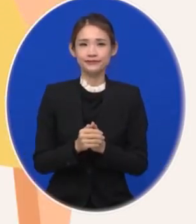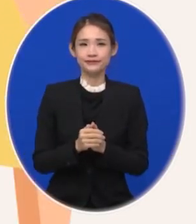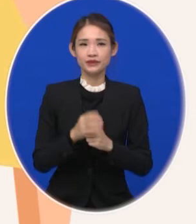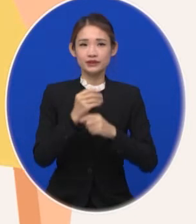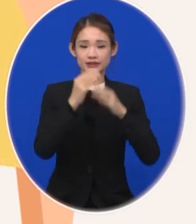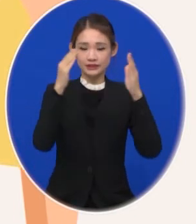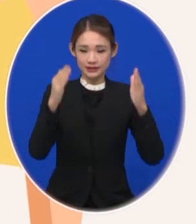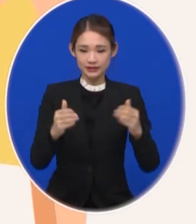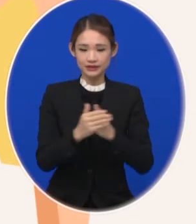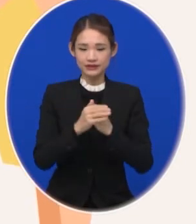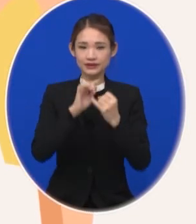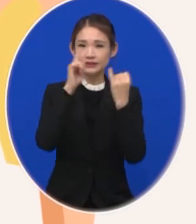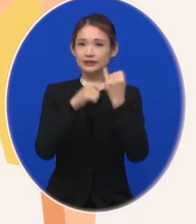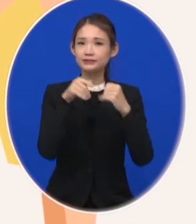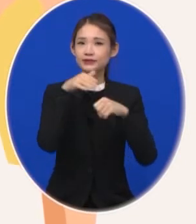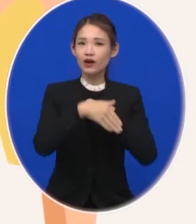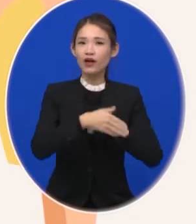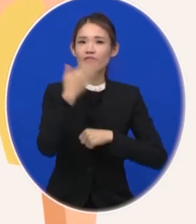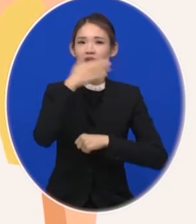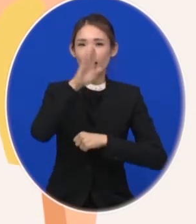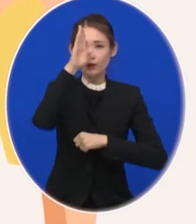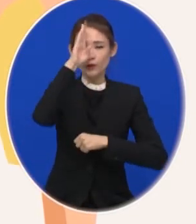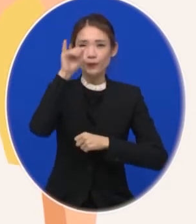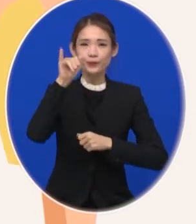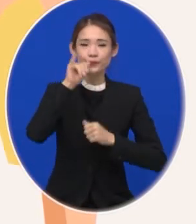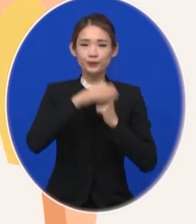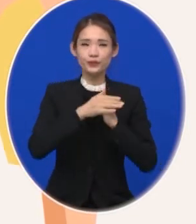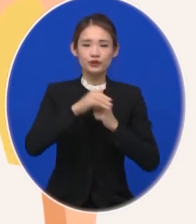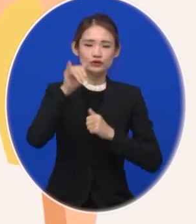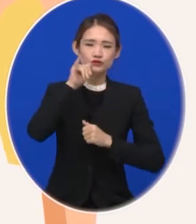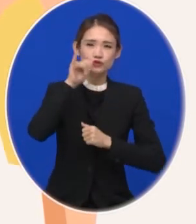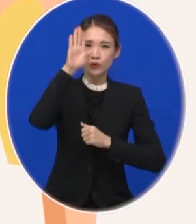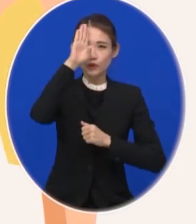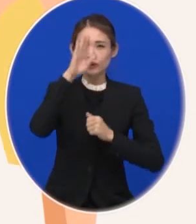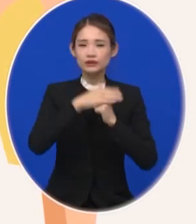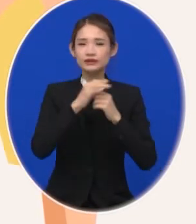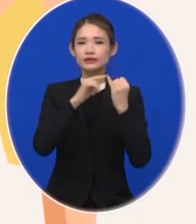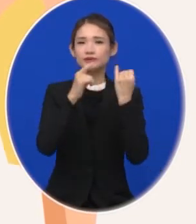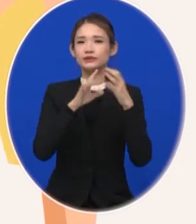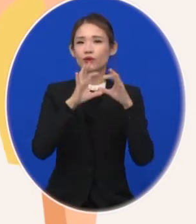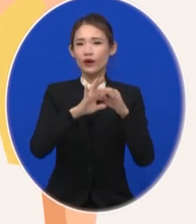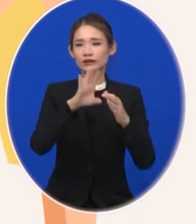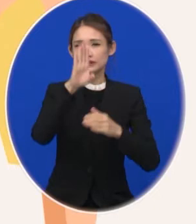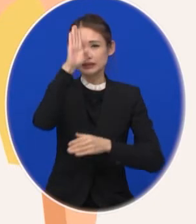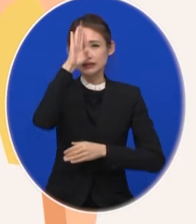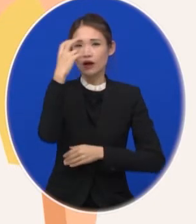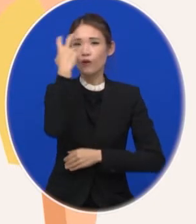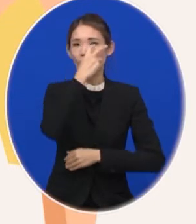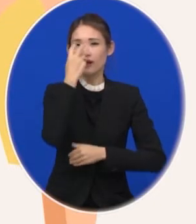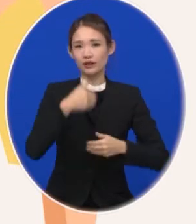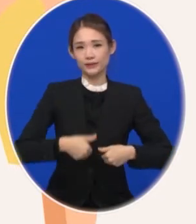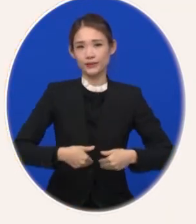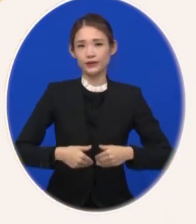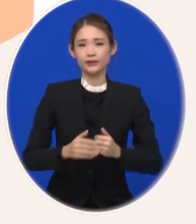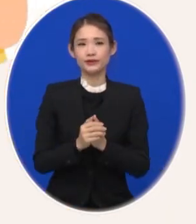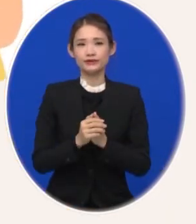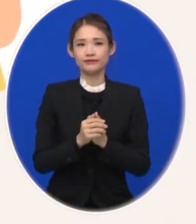이 시기에는 임신성 당뇨병, 임신 중독증 등의 임신 관련 질환 관리가 중요한 시기입니다.